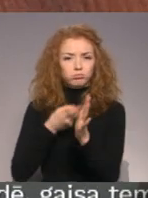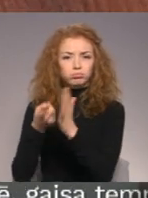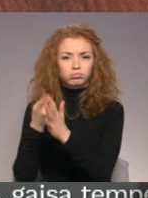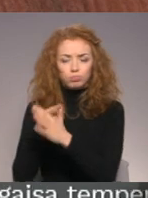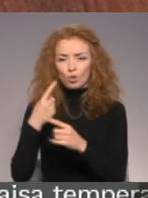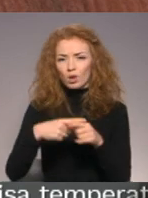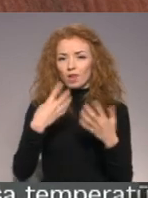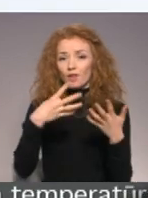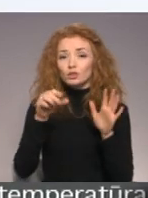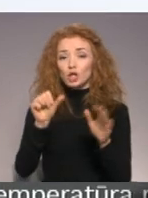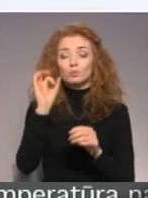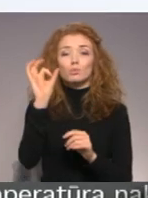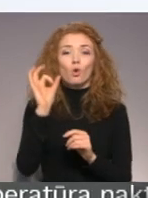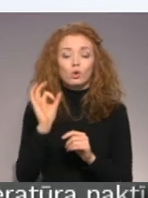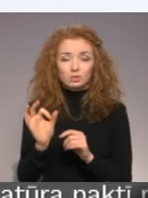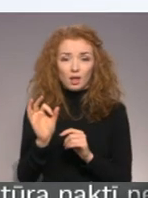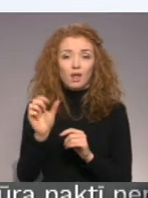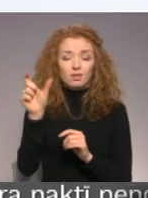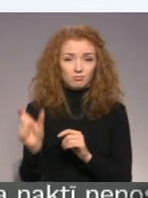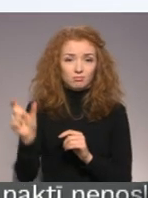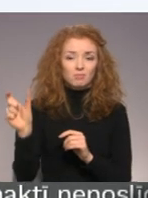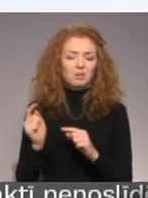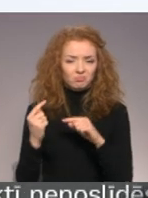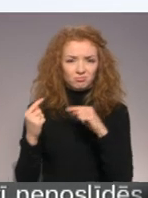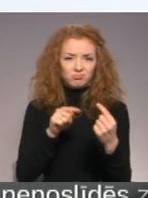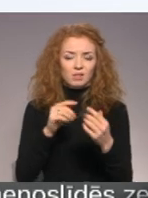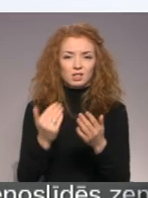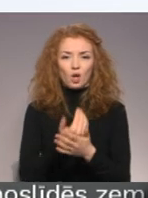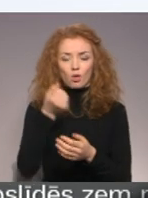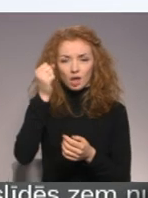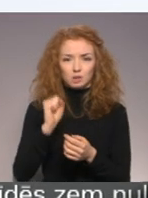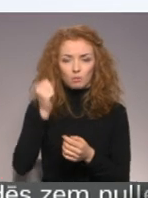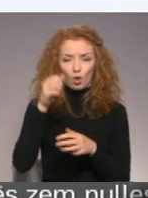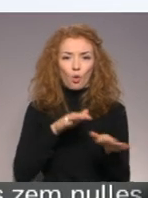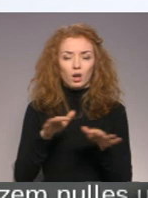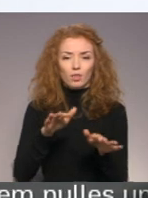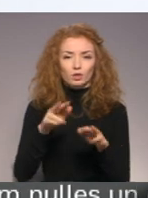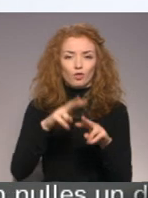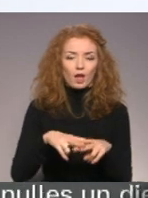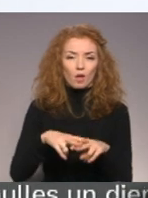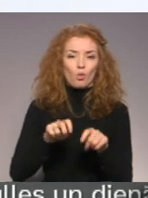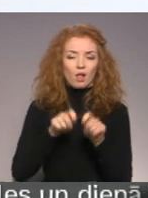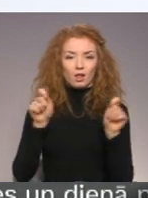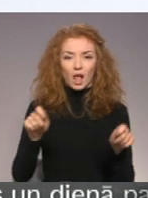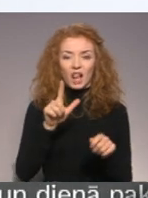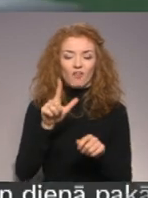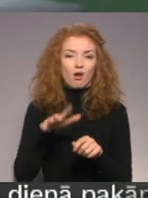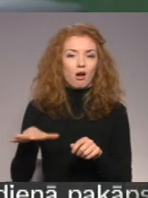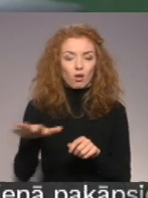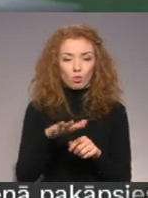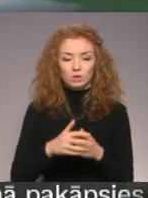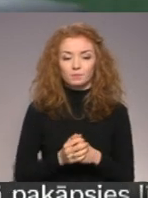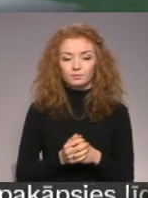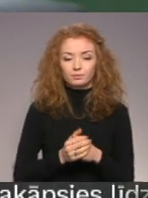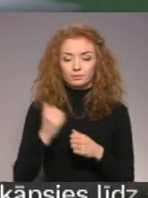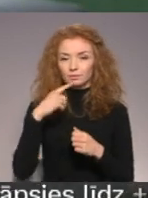vairāk nekā 96% respondentu iebilda pret jaunu azartspēļu organizēšanas vietu atvēršanu Līvānu novadā.